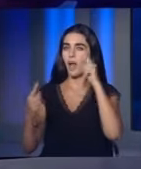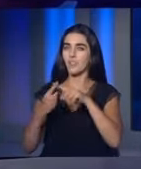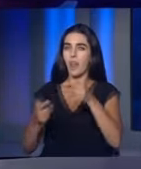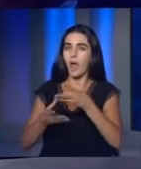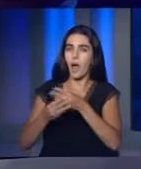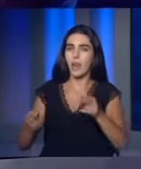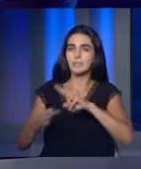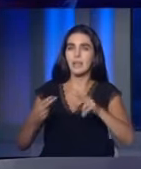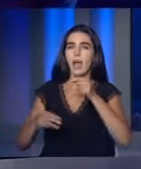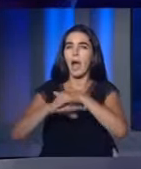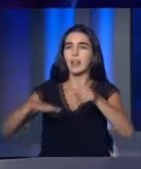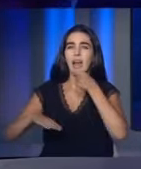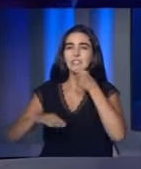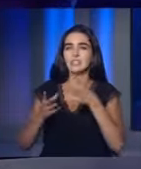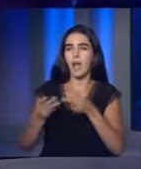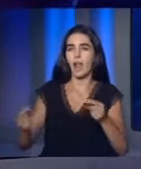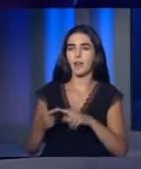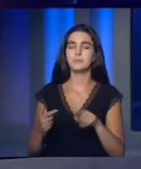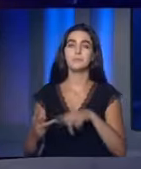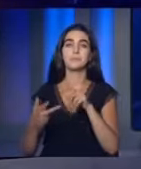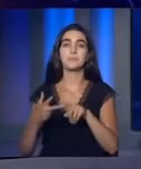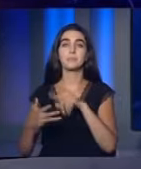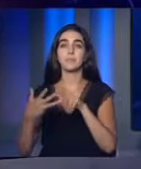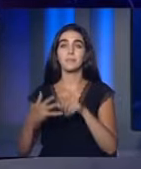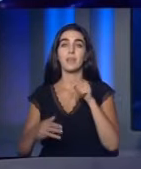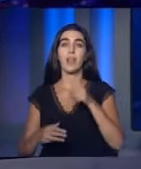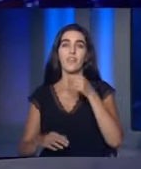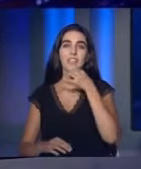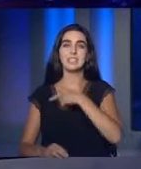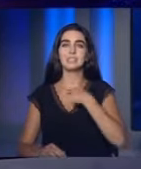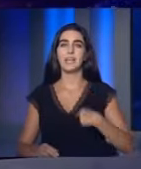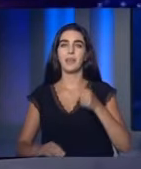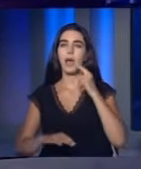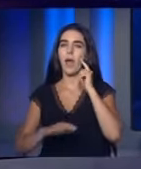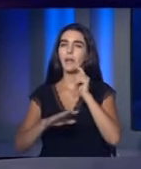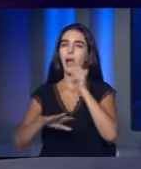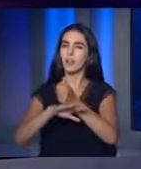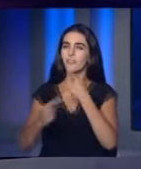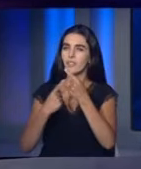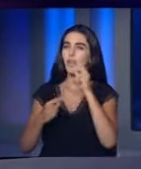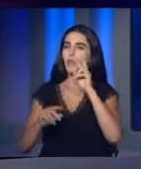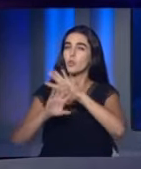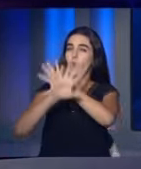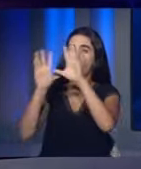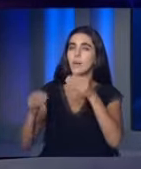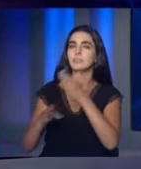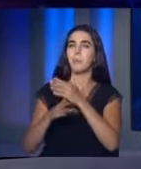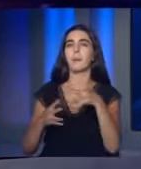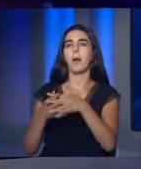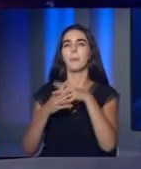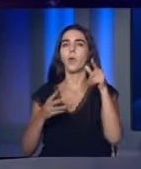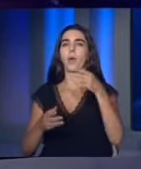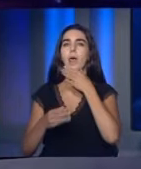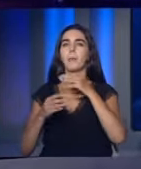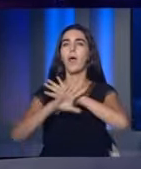تشتركان في هدف حل الصراع الحالي عبر الخط الأزرق. قمة شنغهاي نحو عالم متعدد الأقطاب